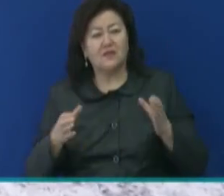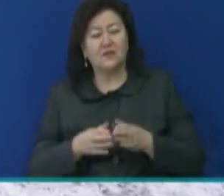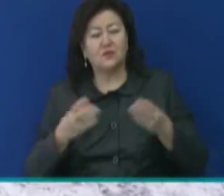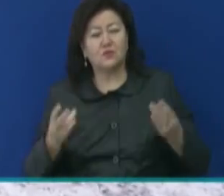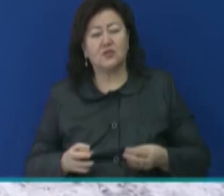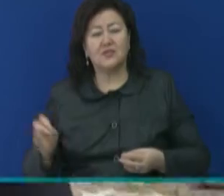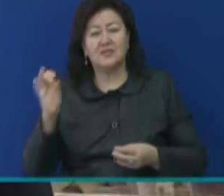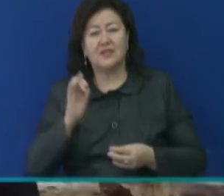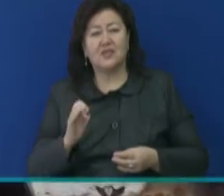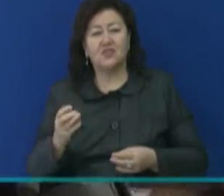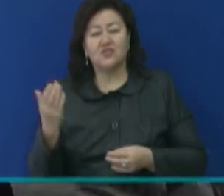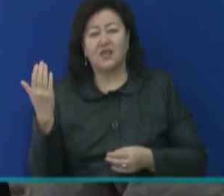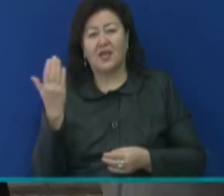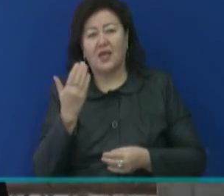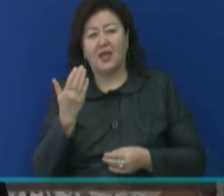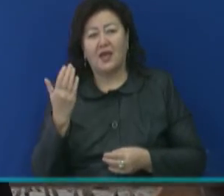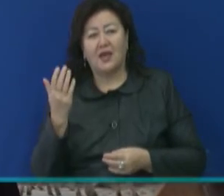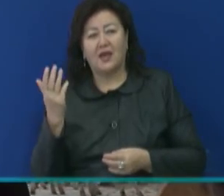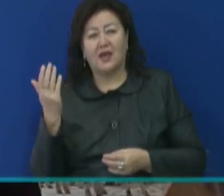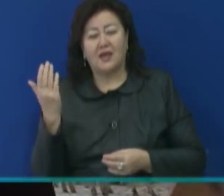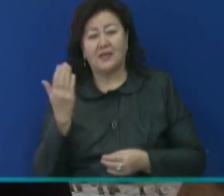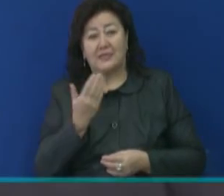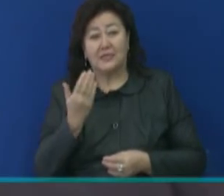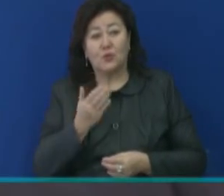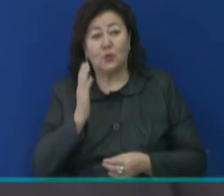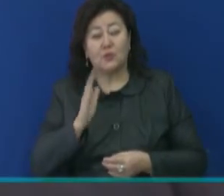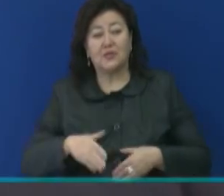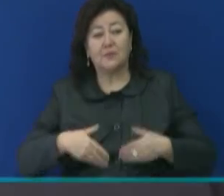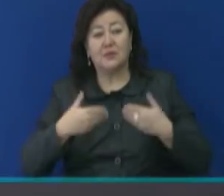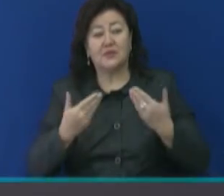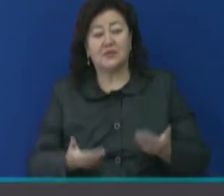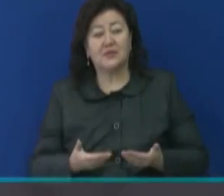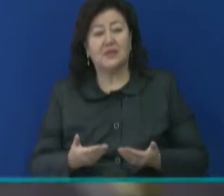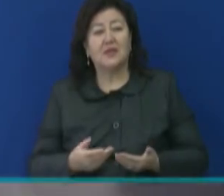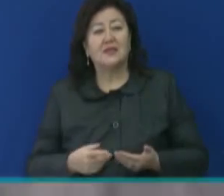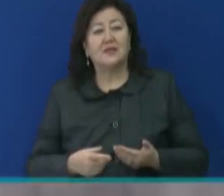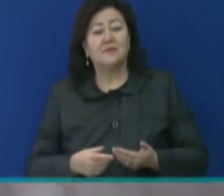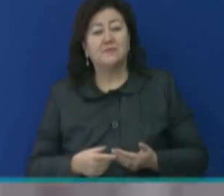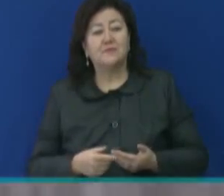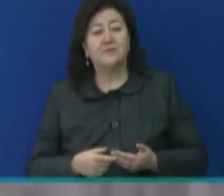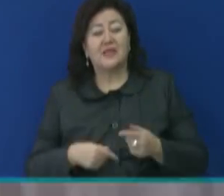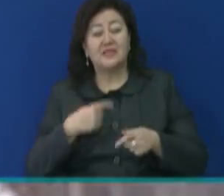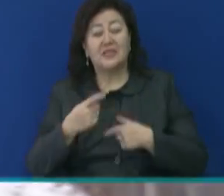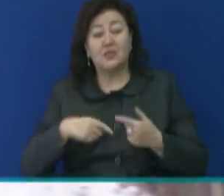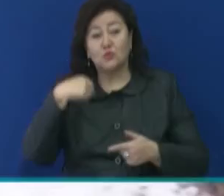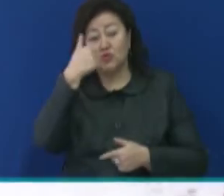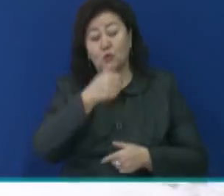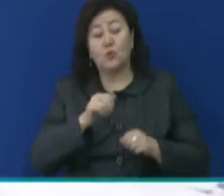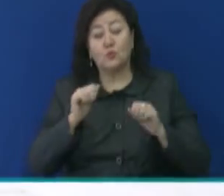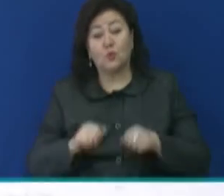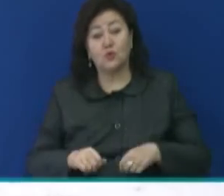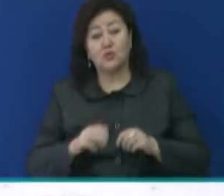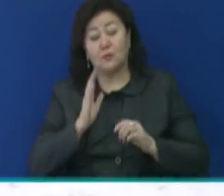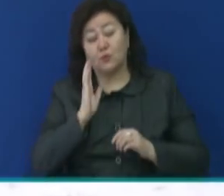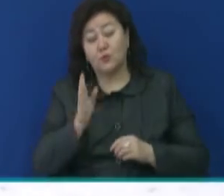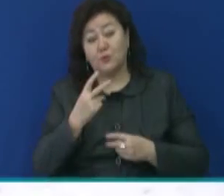дать зрителю много интересного кинокартина последний приговор выйдет на большие экраны в наступающем году вот такой сдан дыбаева Азамат каримбеков